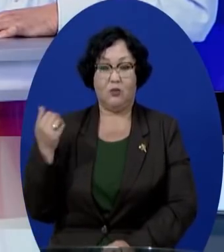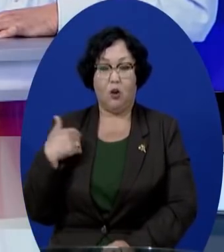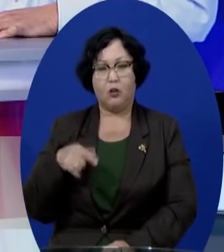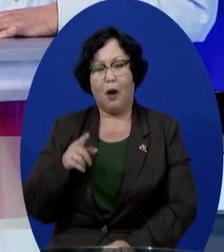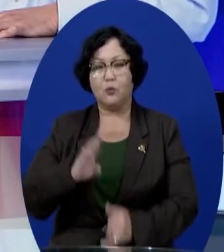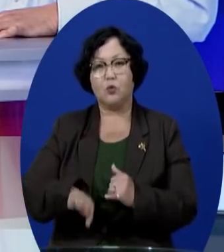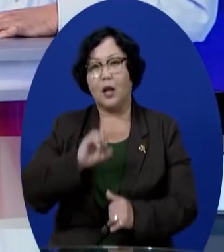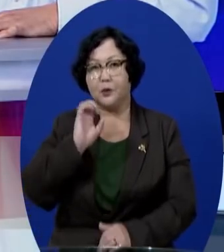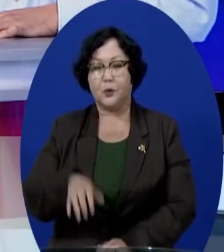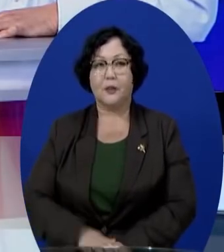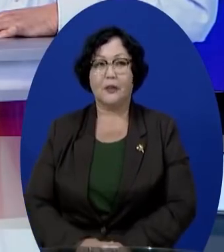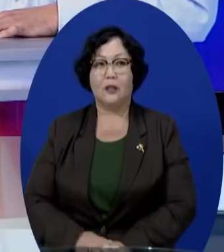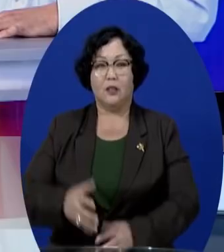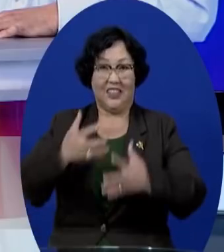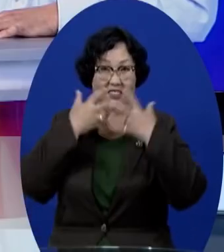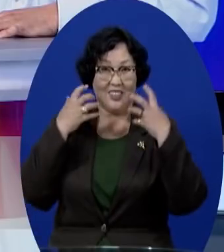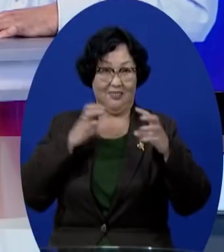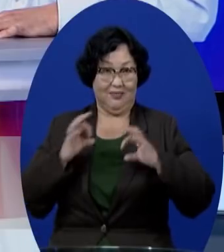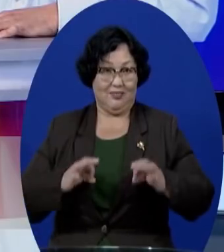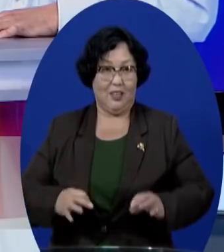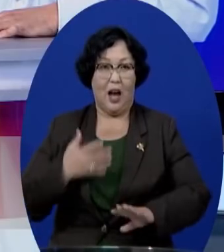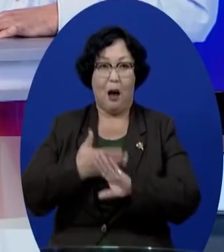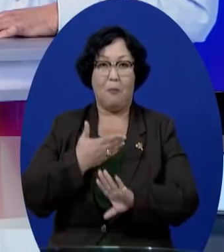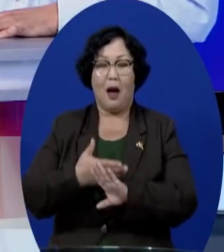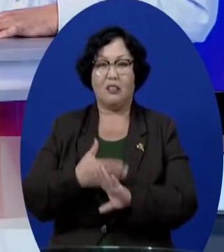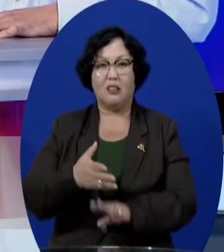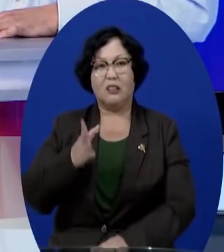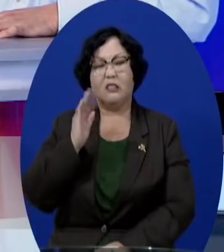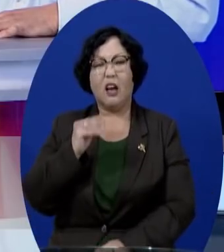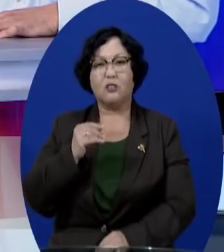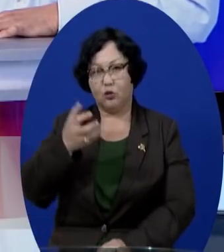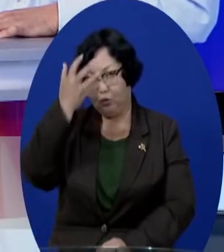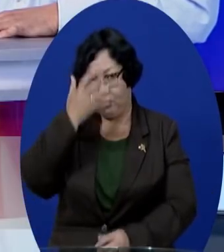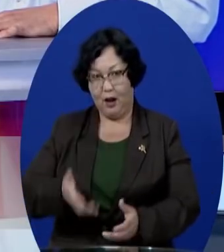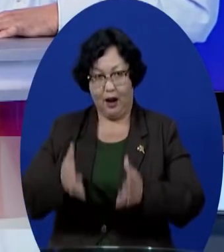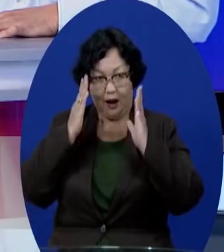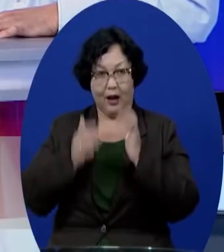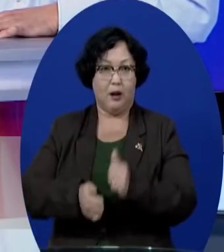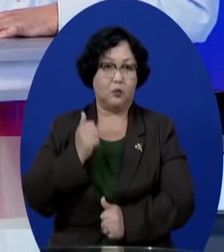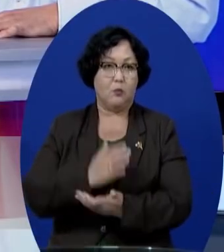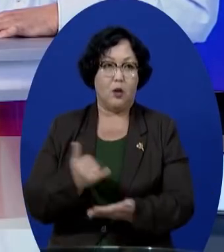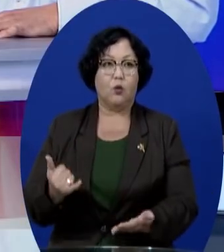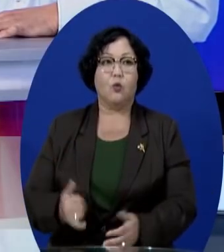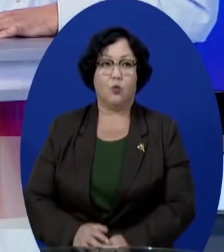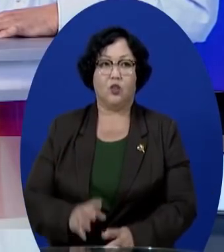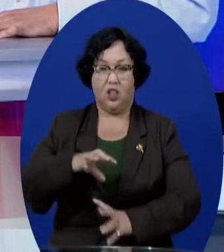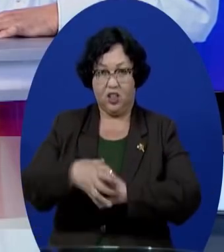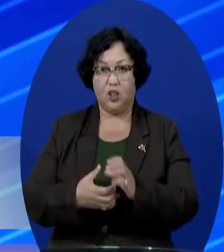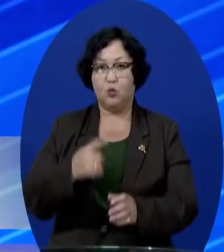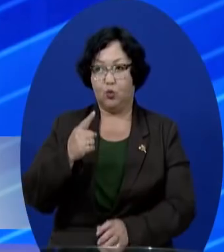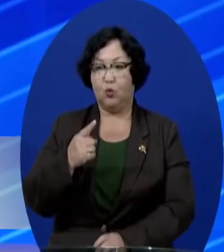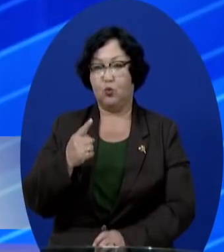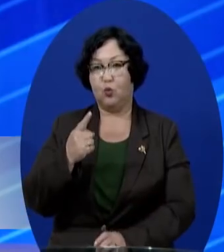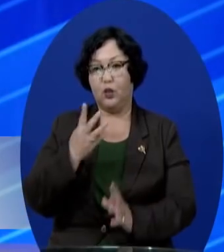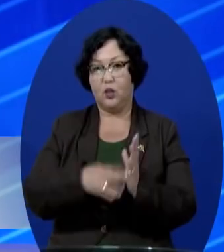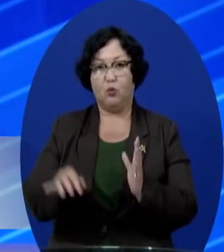ирвсийн хамгаалалтын тухайд манай улс ер нь одоо хэр амжилттай ажиллаж байгааг ч юм та үзэхгүй. Ягаад гэвэл их дэлхийн 190 орноос 12 хондон цогор